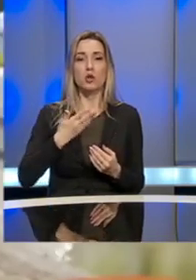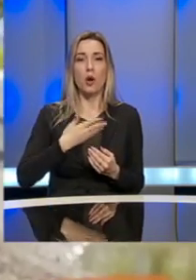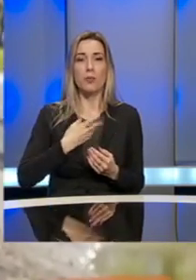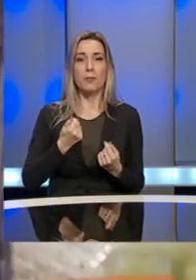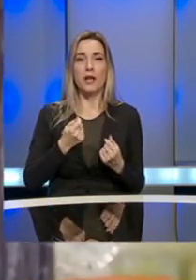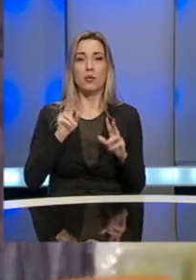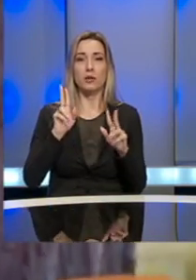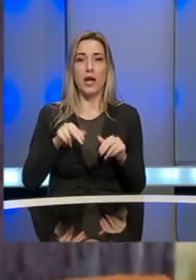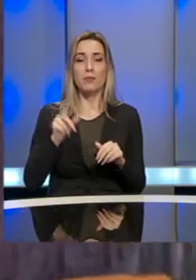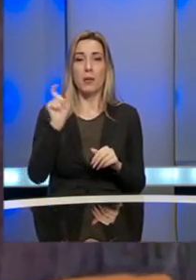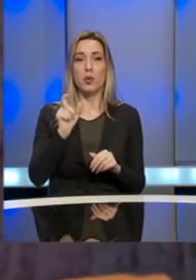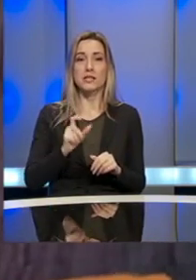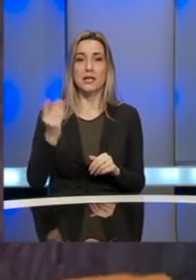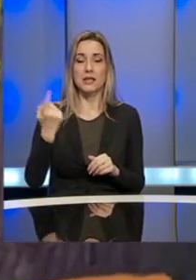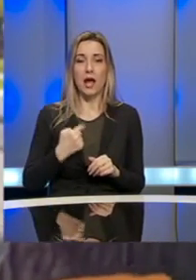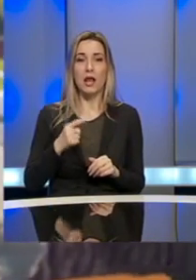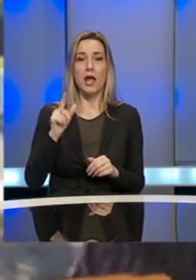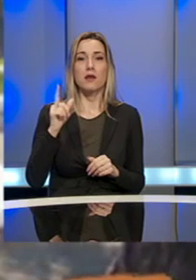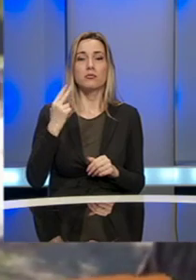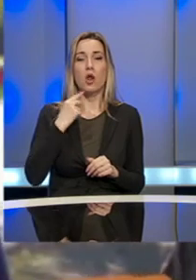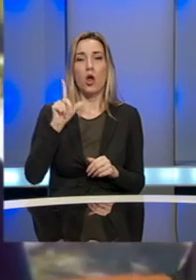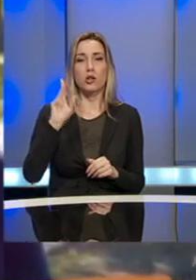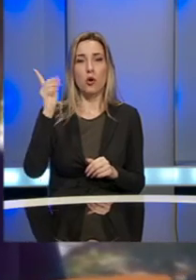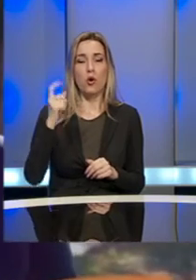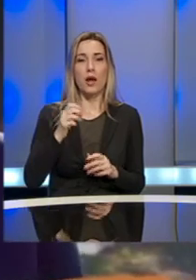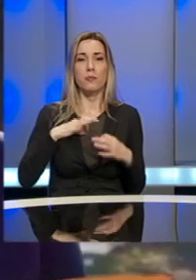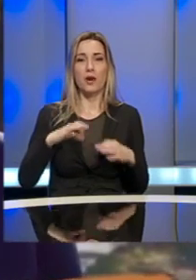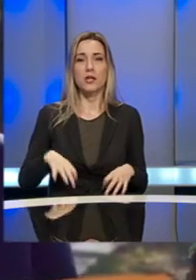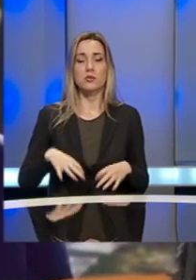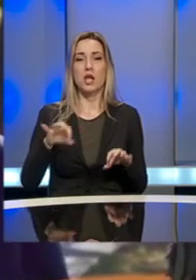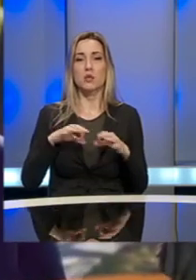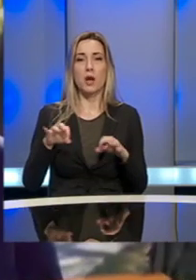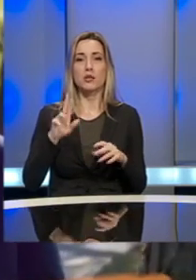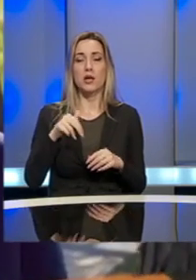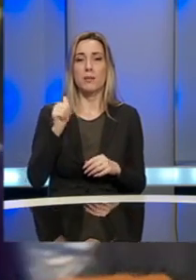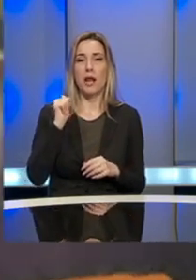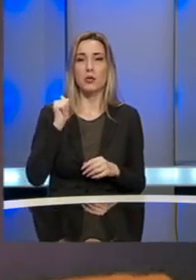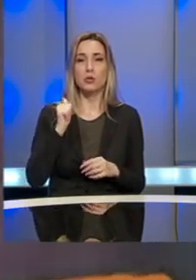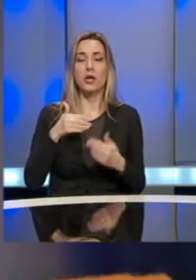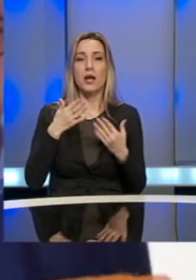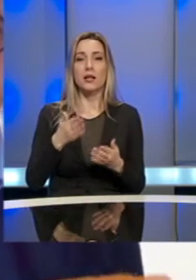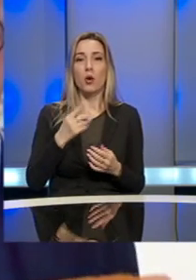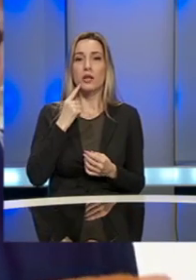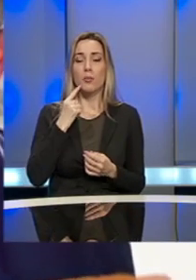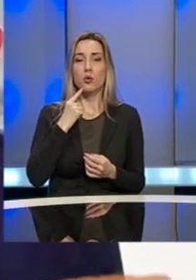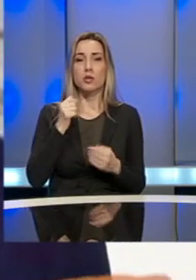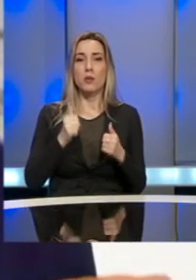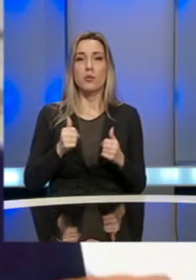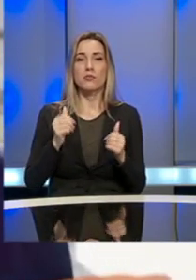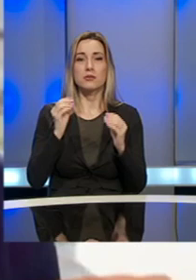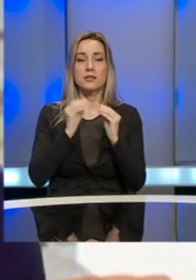priliku da imamo iz Italije, iz Londona, iz Francuske, Španjolske smo imali i jučer. Tako da pokušavamo stvarati